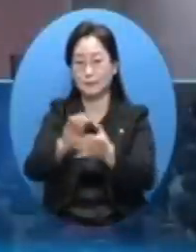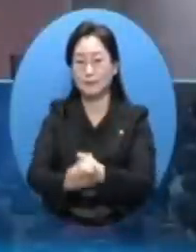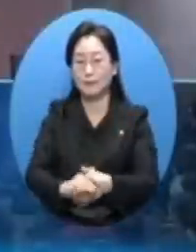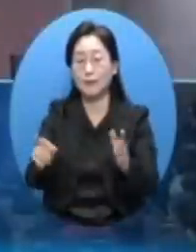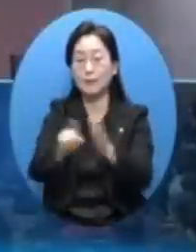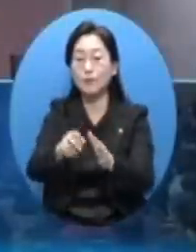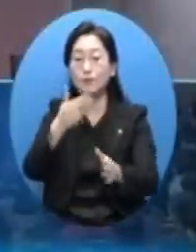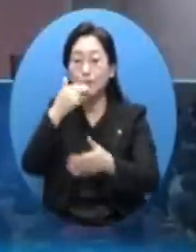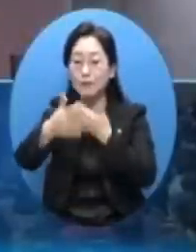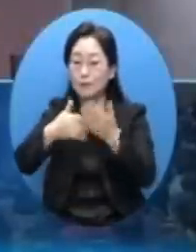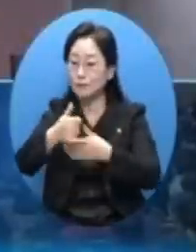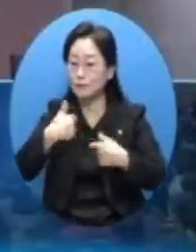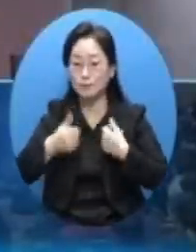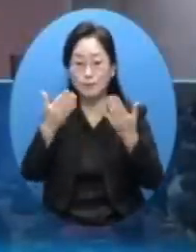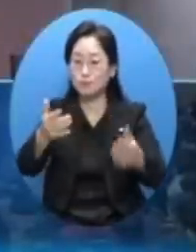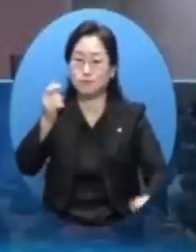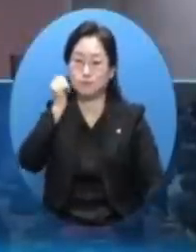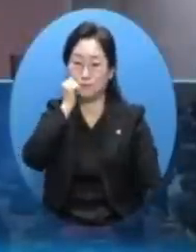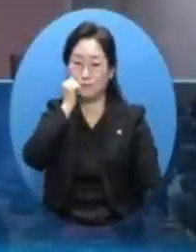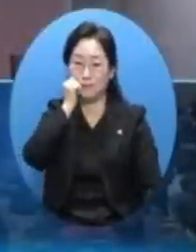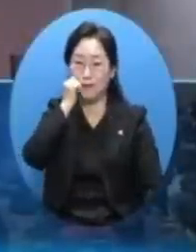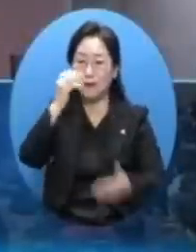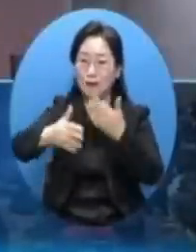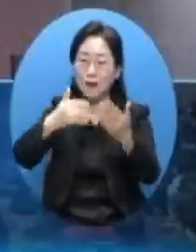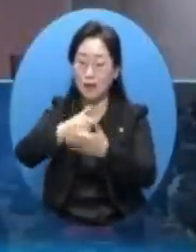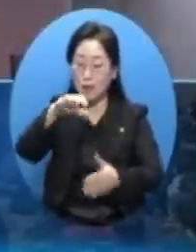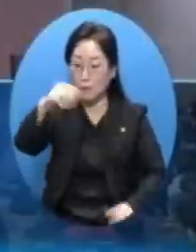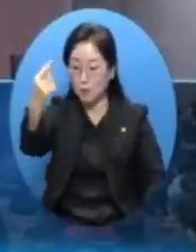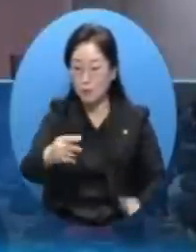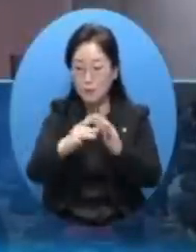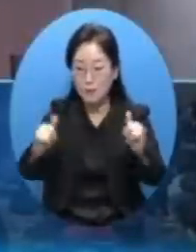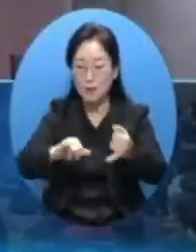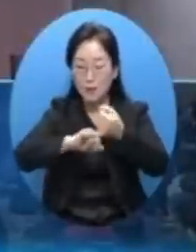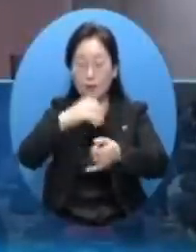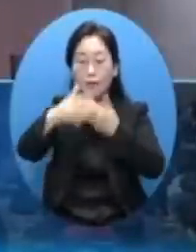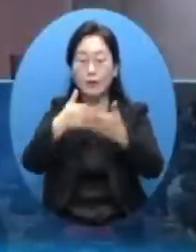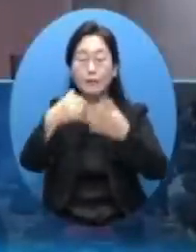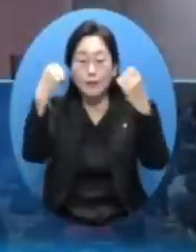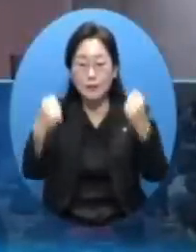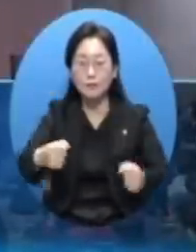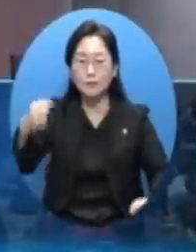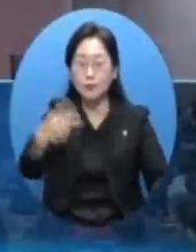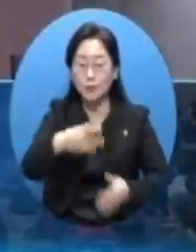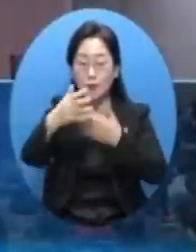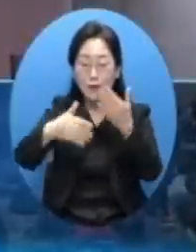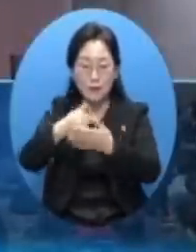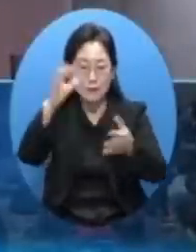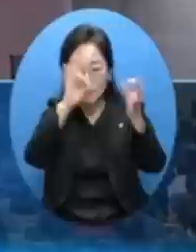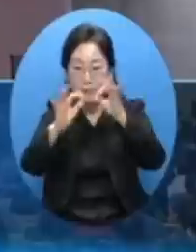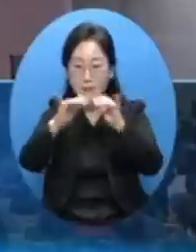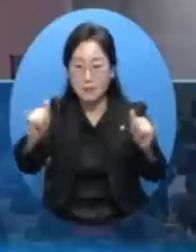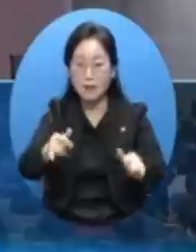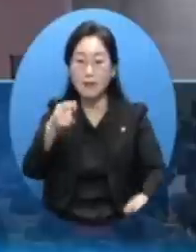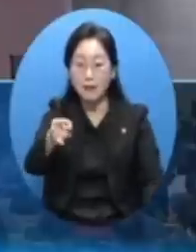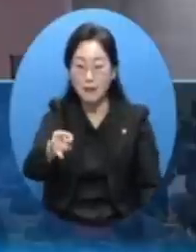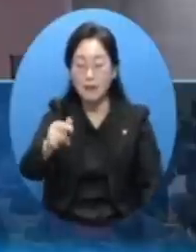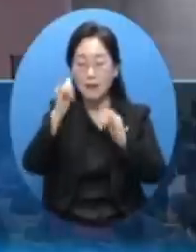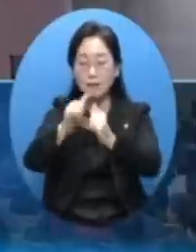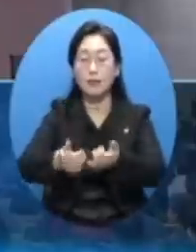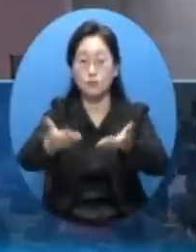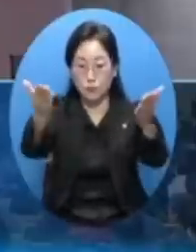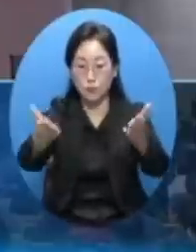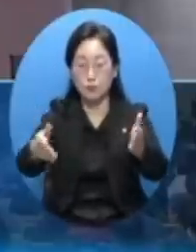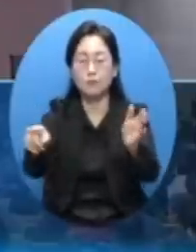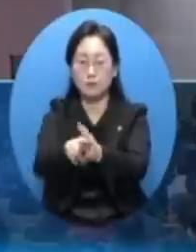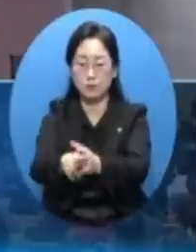믿음이 없이는 하나님을 기쁘시게 하지 못하나니 하나님께 나아가는 자는 반드시 그가 계신 것과 또한 그가 자기를 찬 자들에게 상 주시는 이심을